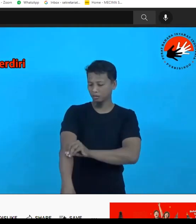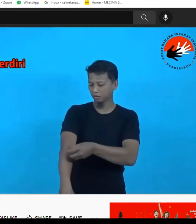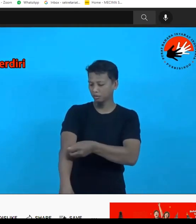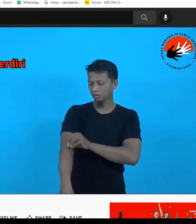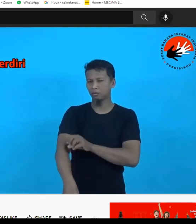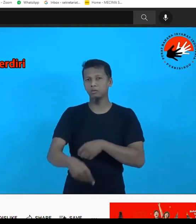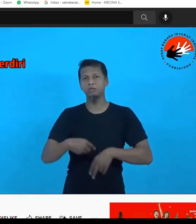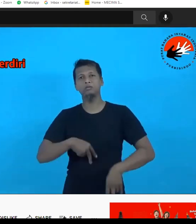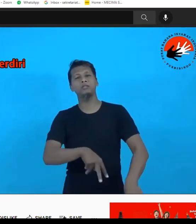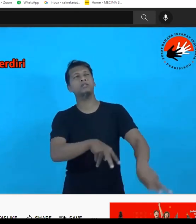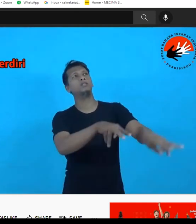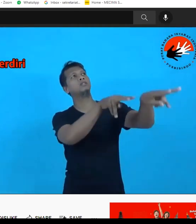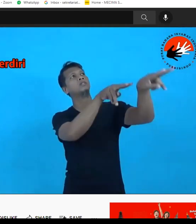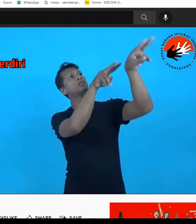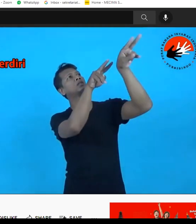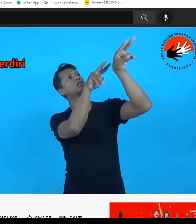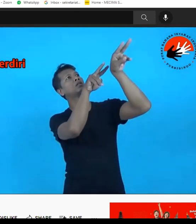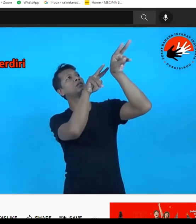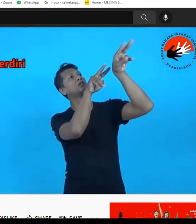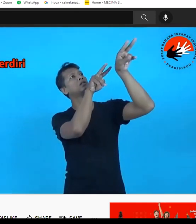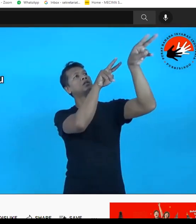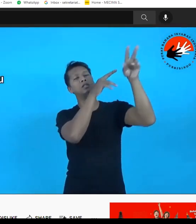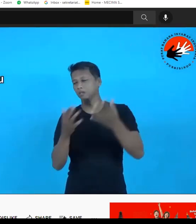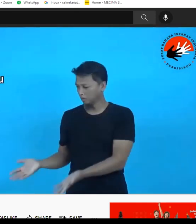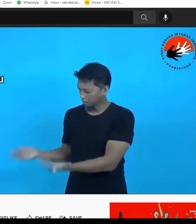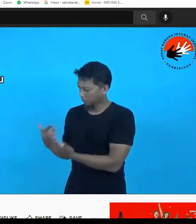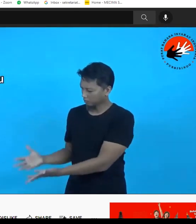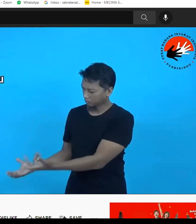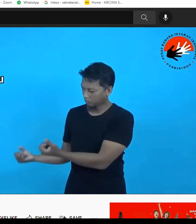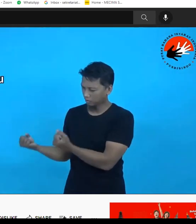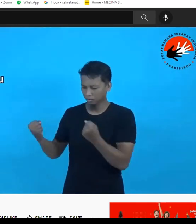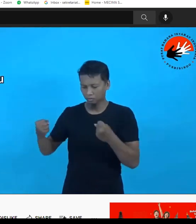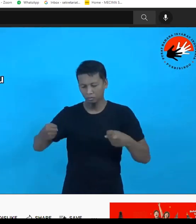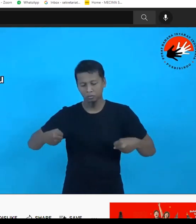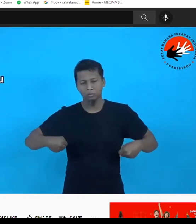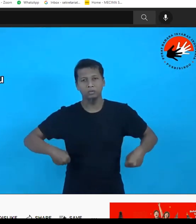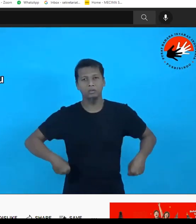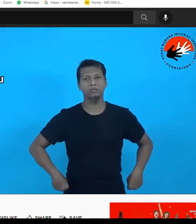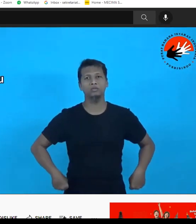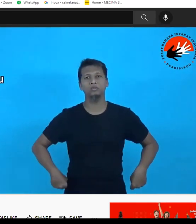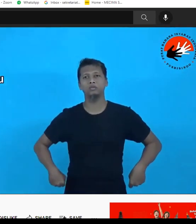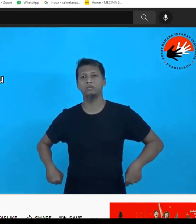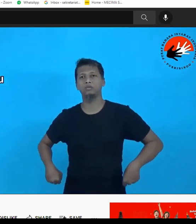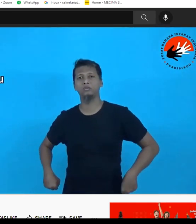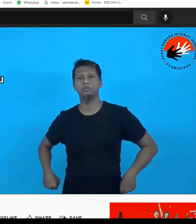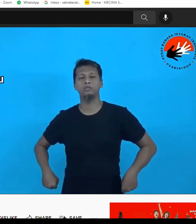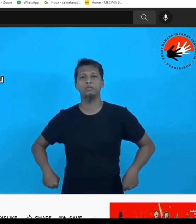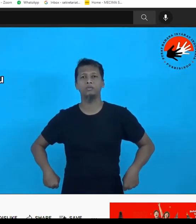merasa Aku hanya ingin sungguh-sungguh